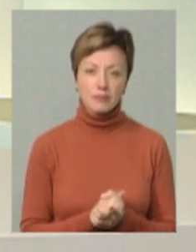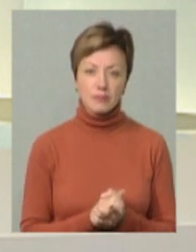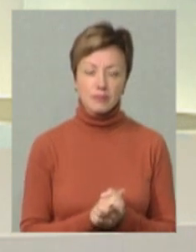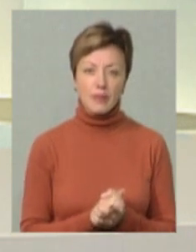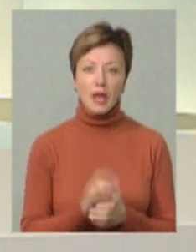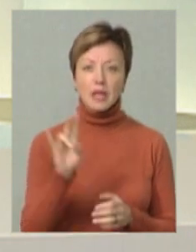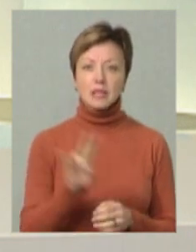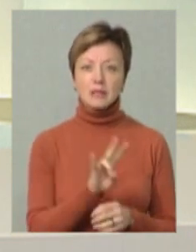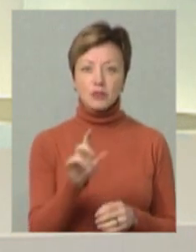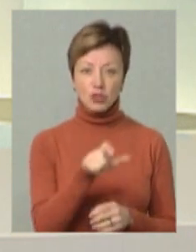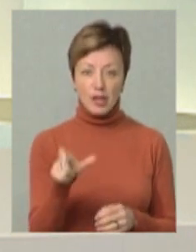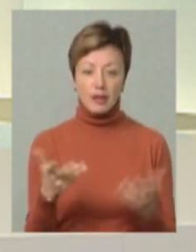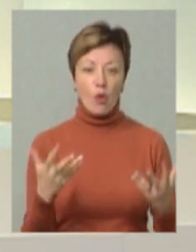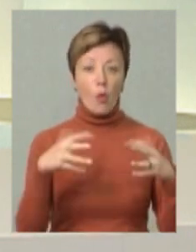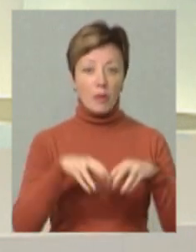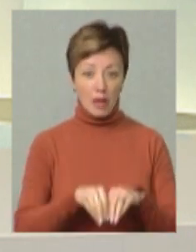священники, які